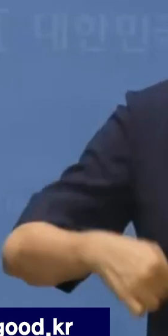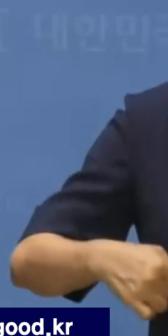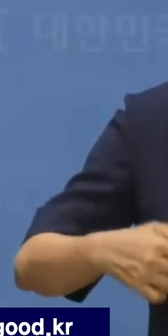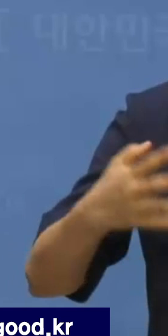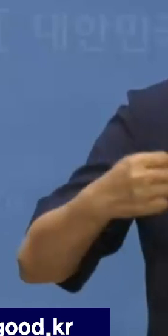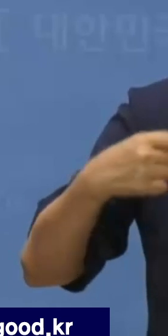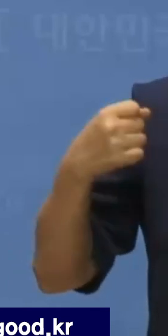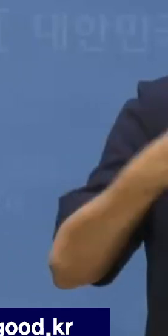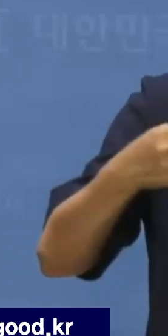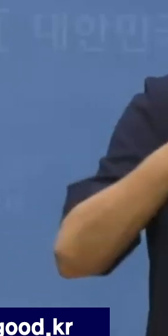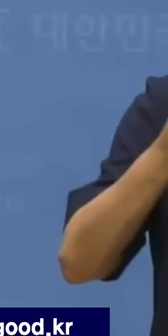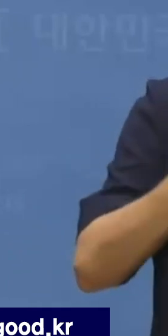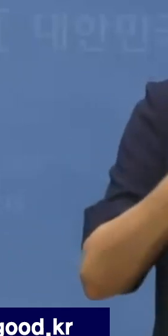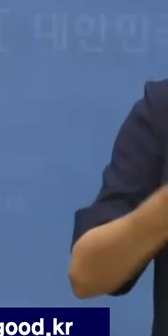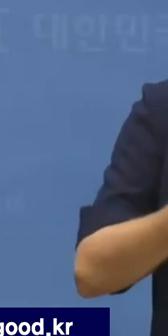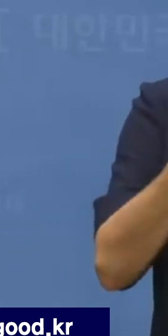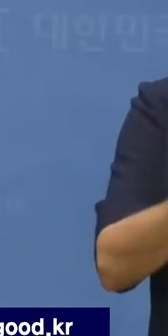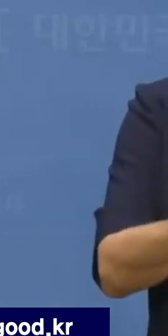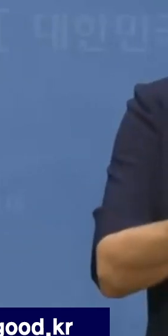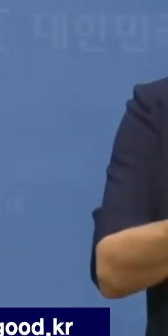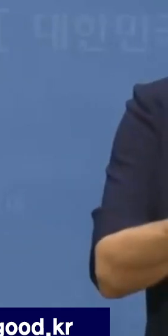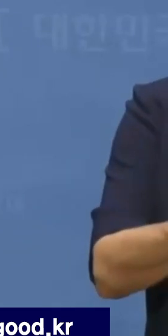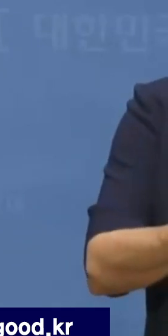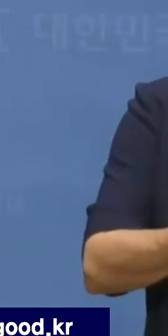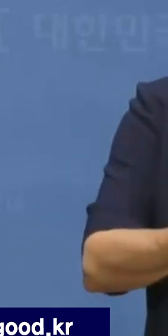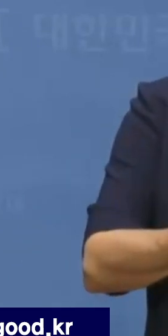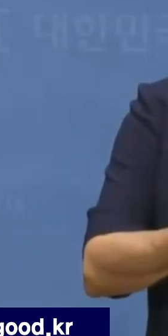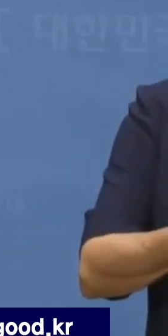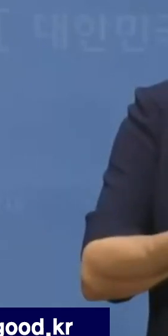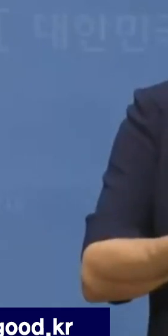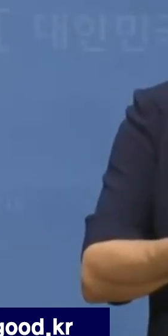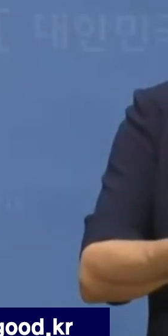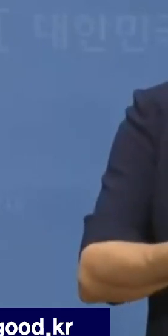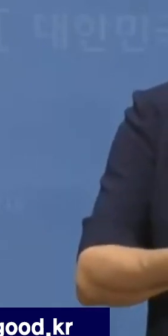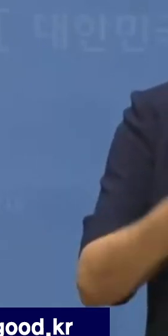수차례 강타, 침대에 눕히고 밟기,